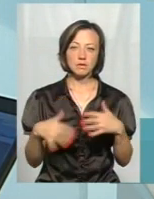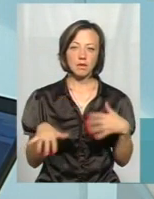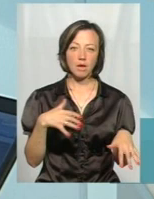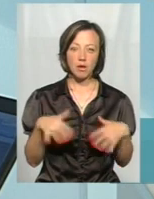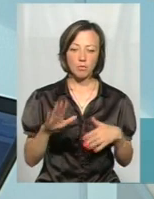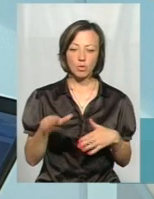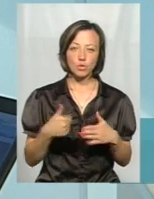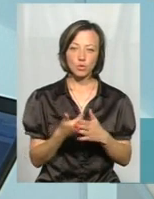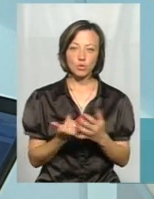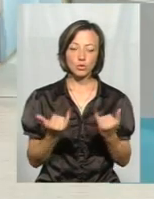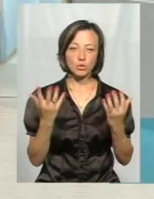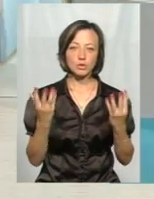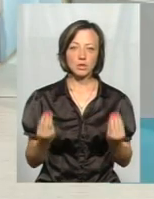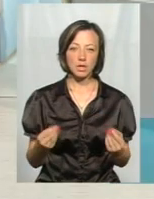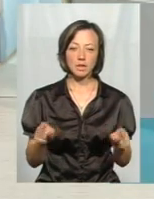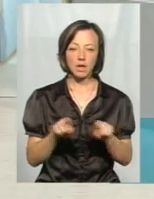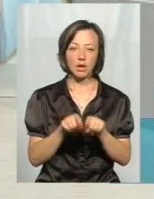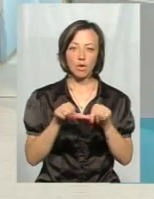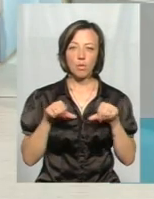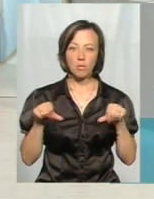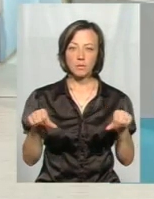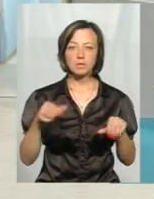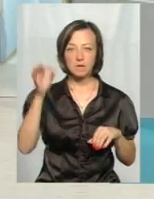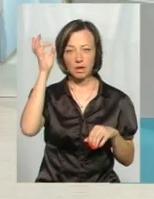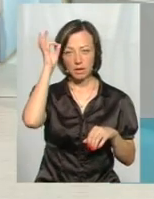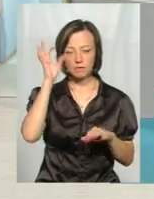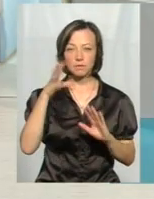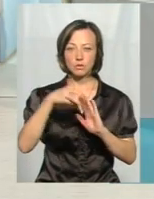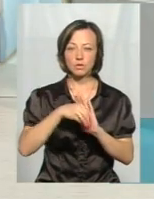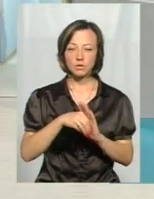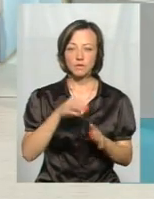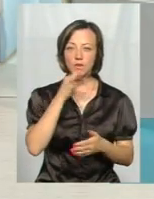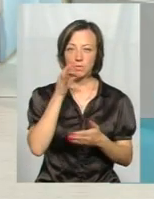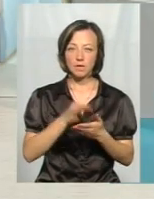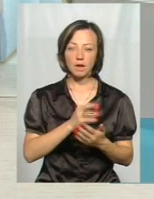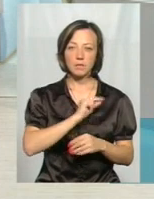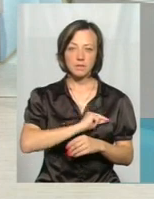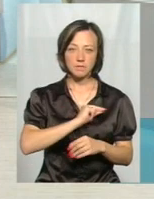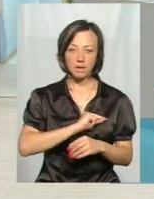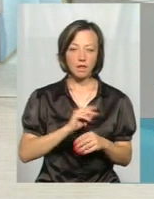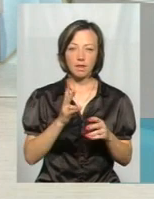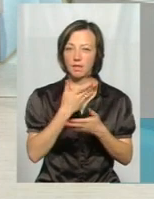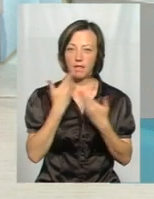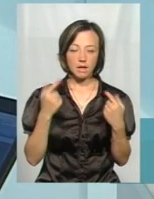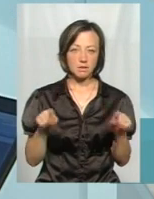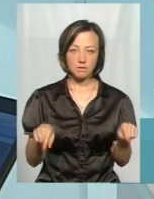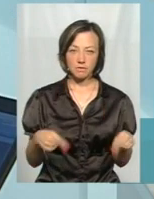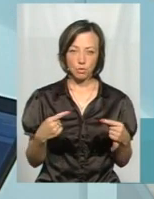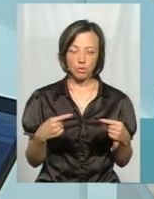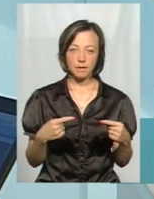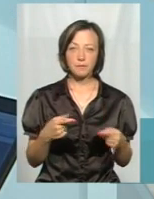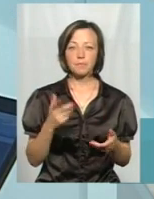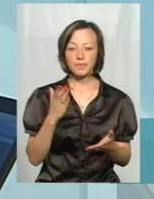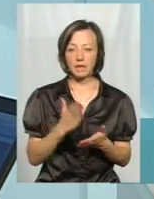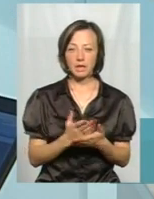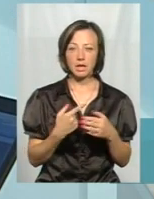до сьогоднішнього дня такі комісії, про які я згадував, включення відповідальних працівників, вони не створені. Є і